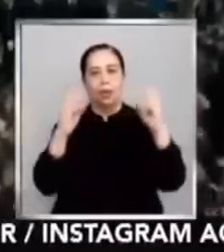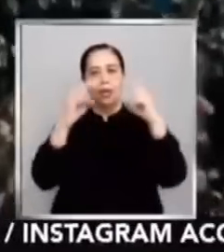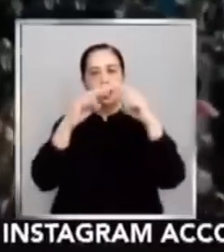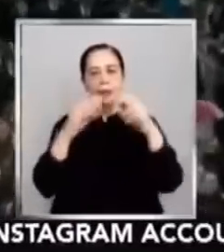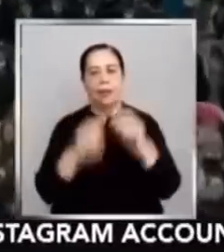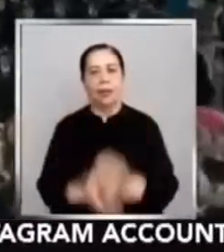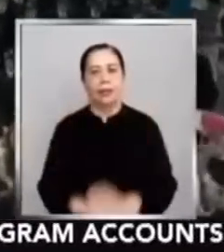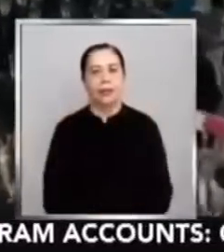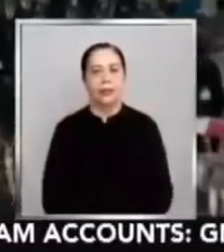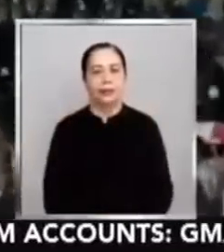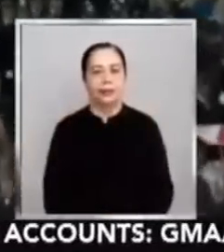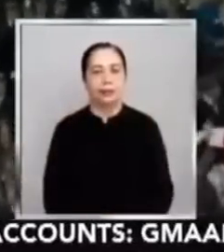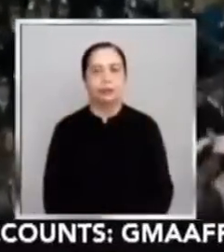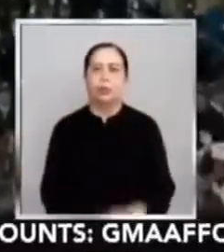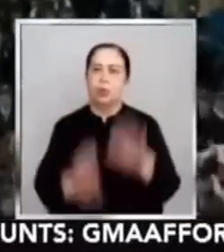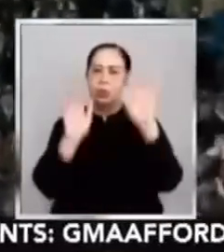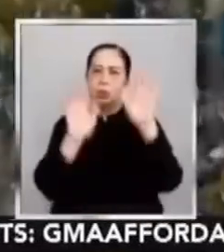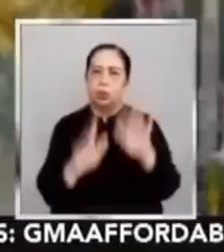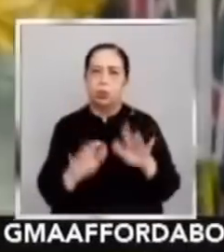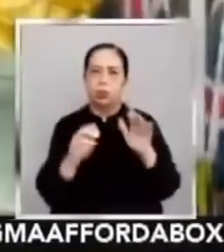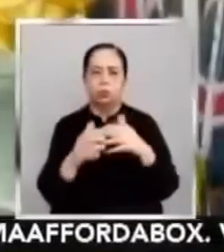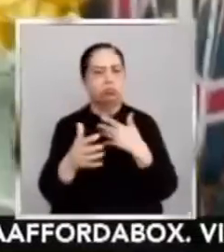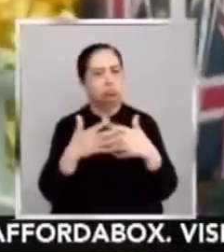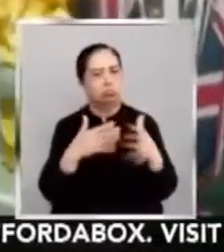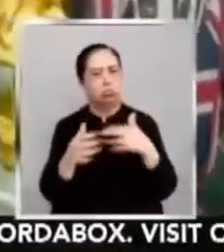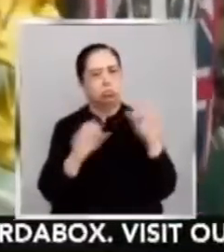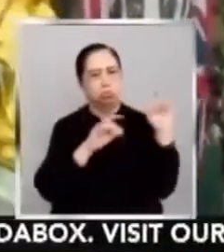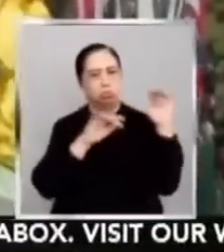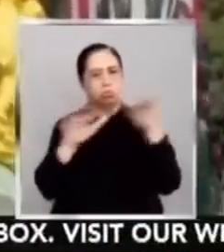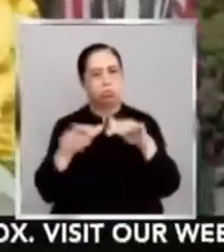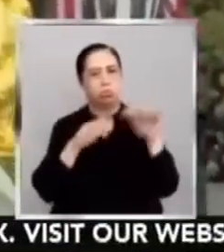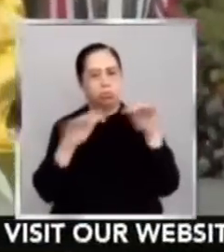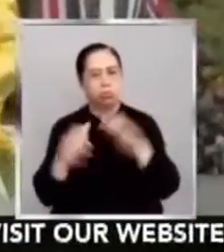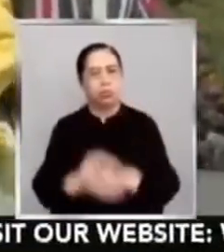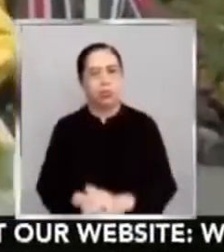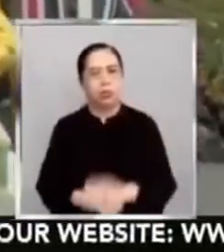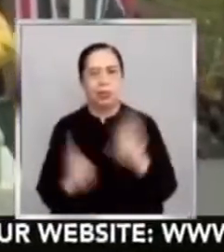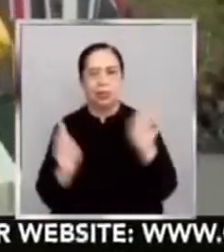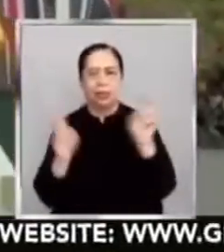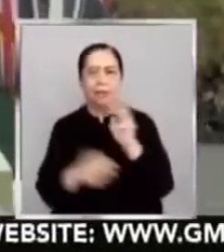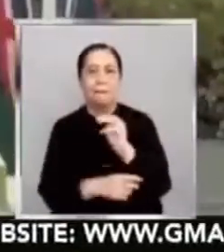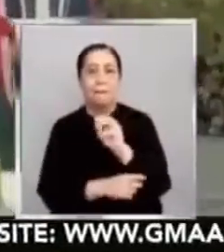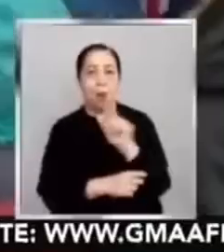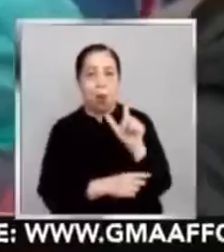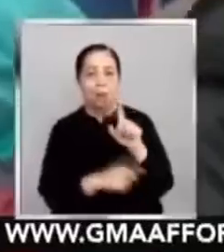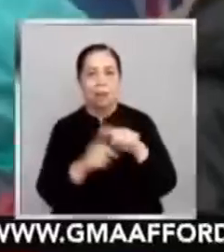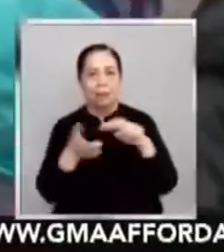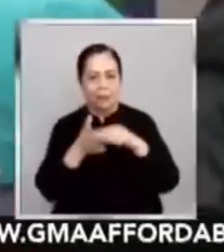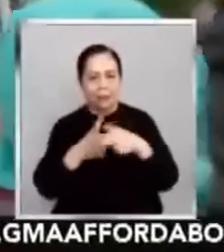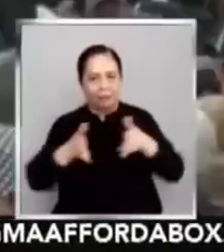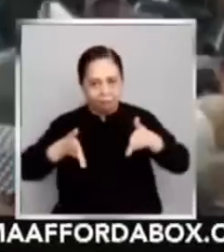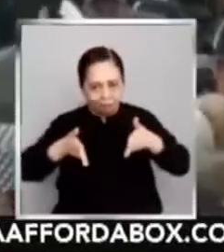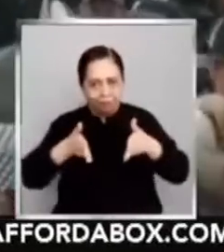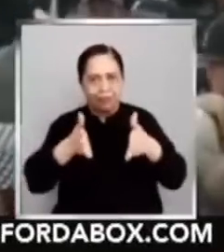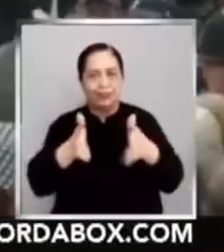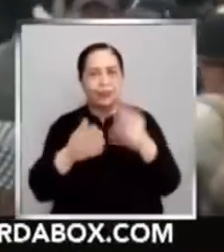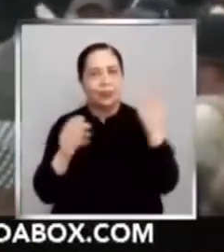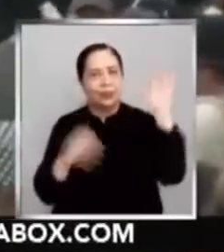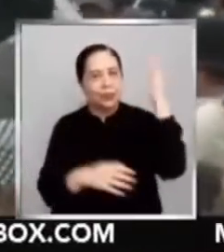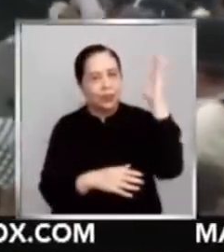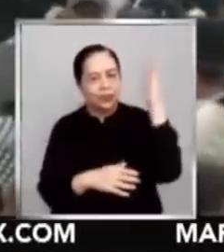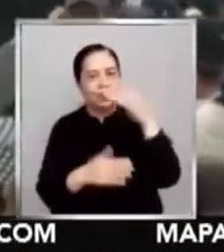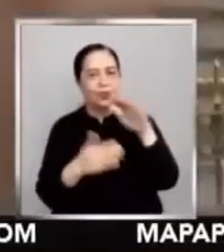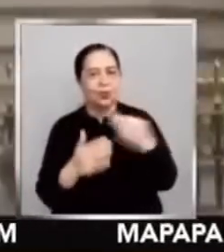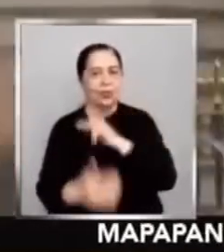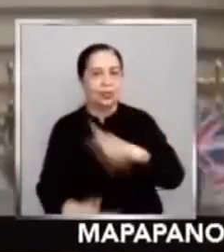Kahit maulan, libo-libo pa rin ang dumagsa sa The Mall para sa pagdungaw ng bagong hari at reyna. Hindi sila nabigo.